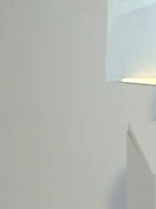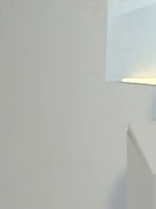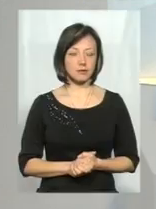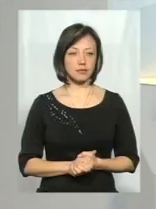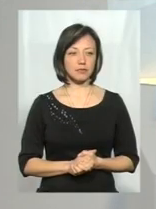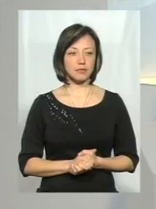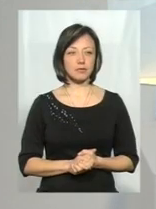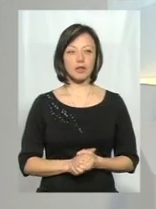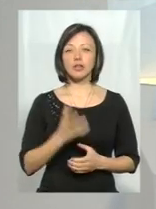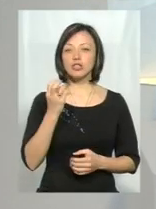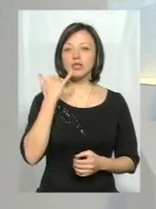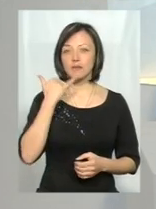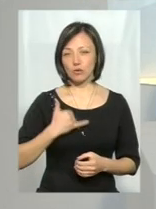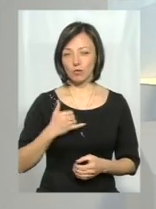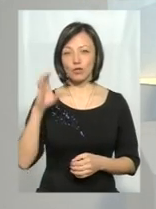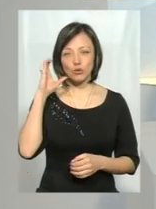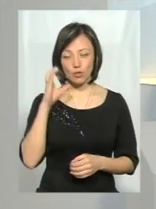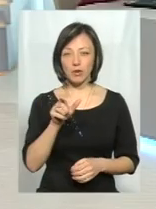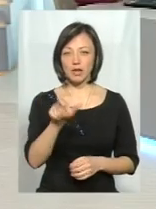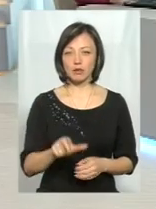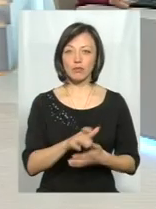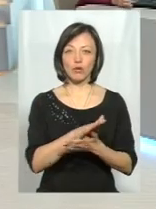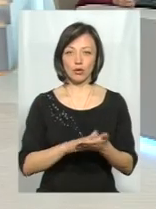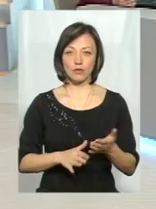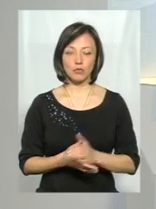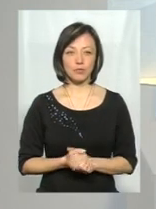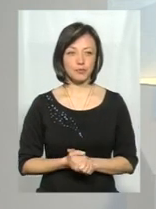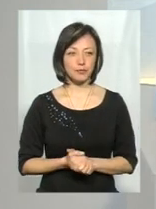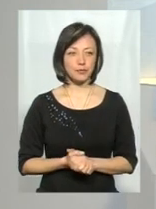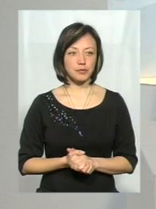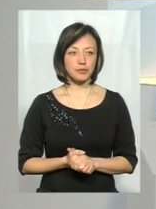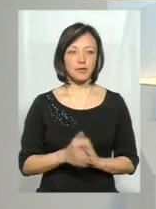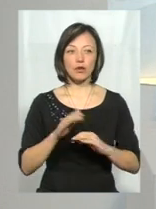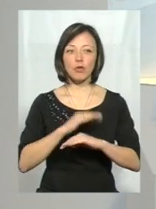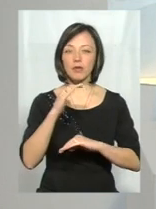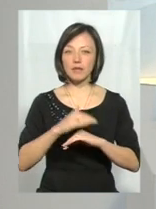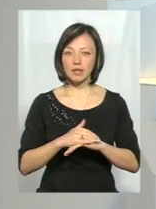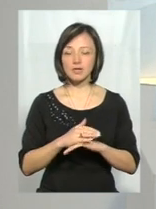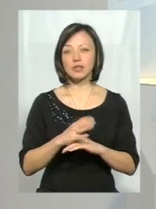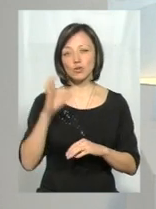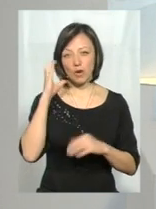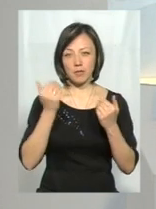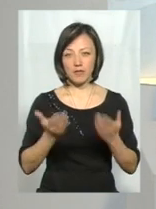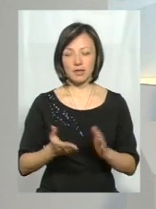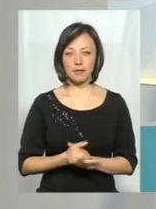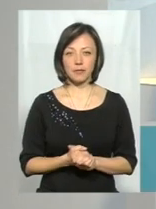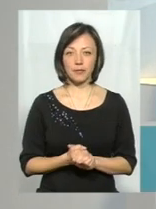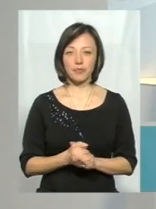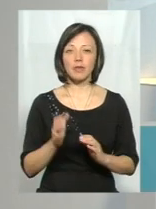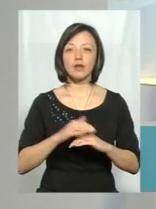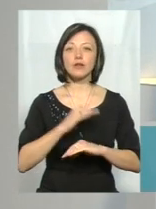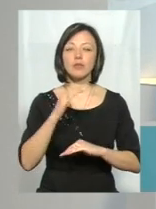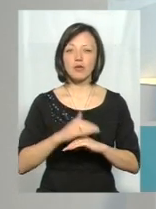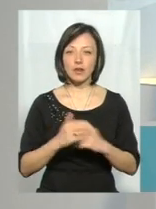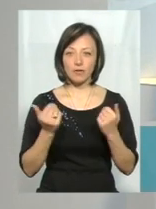І надійшов ще один телефонний дзвінок. Послухаємо глядача і продовжимо. Добрий вечір, на звідси і слухаємо вас. Доброго